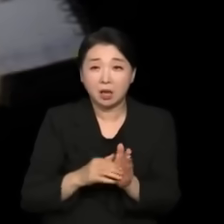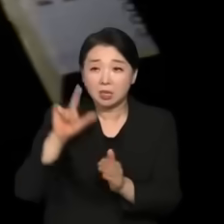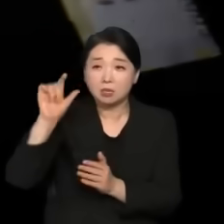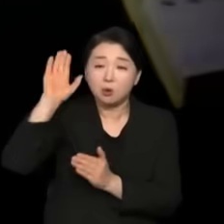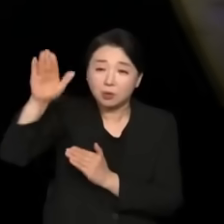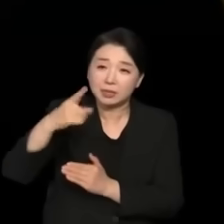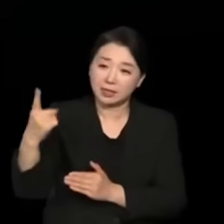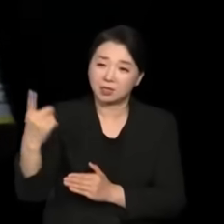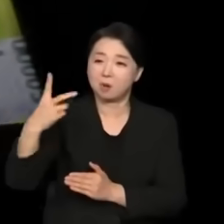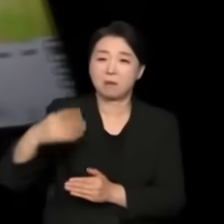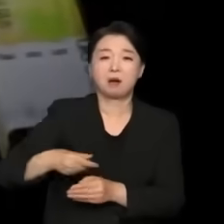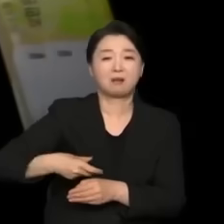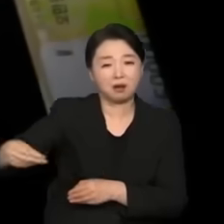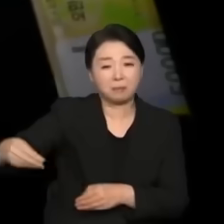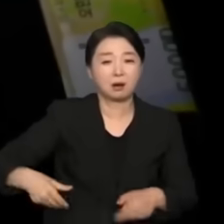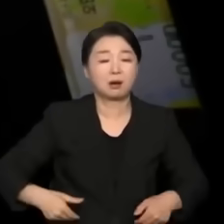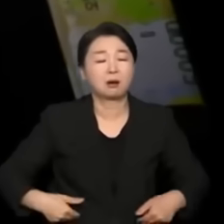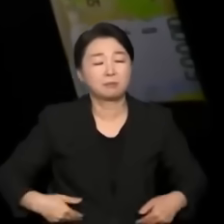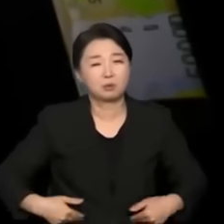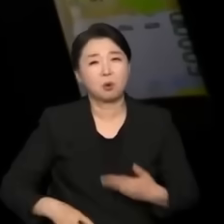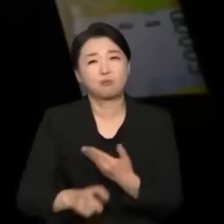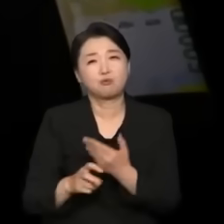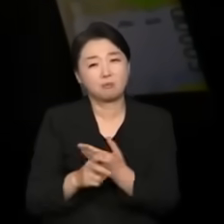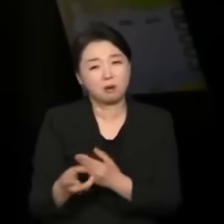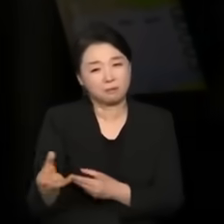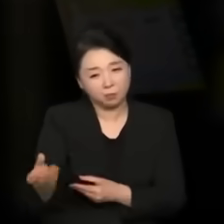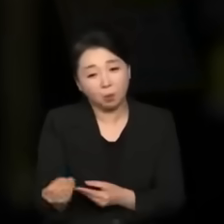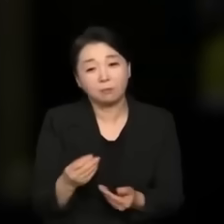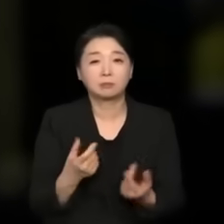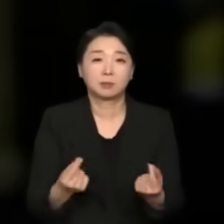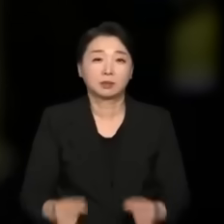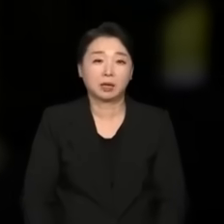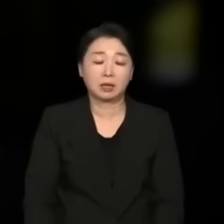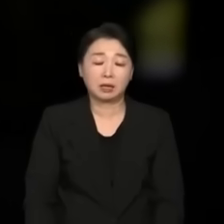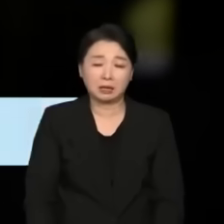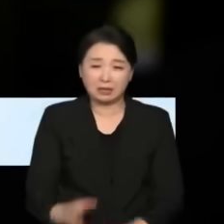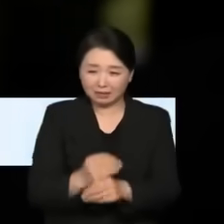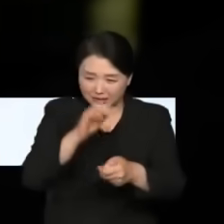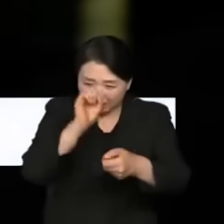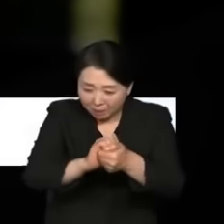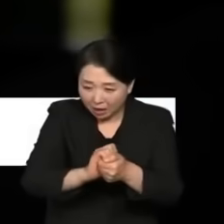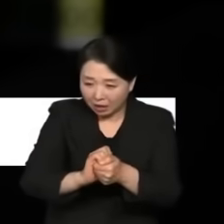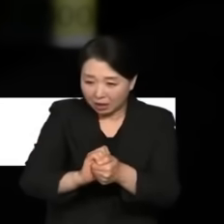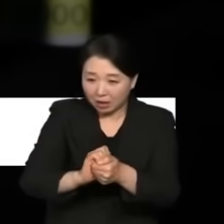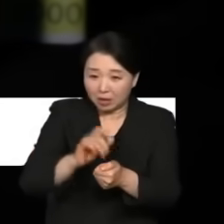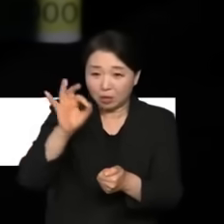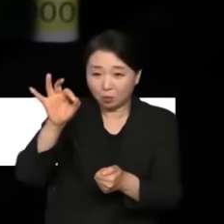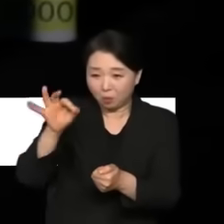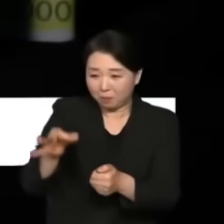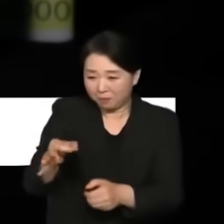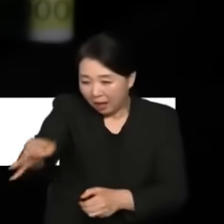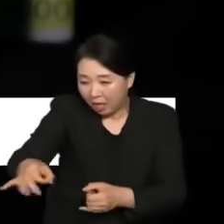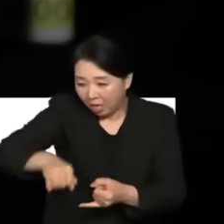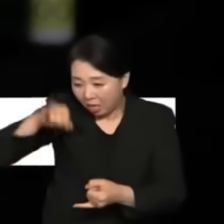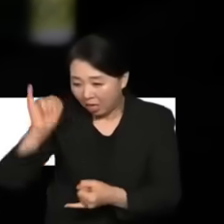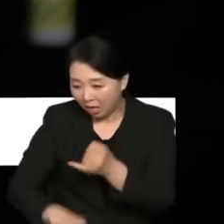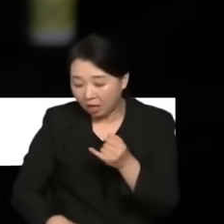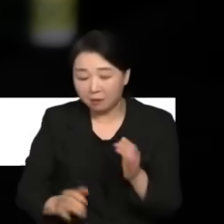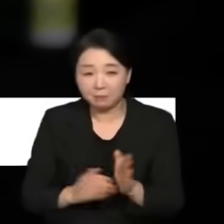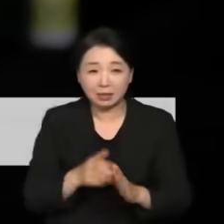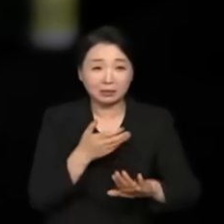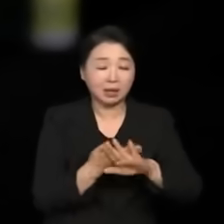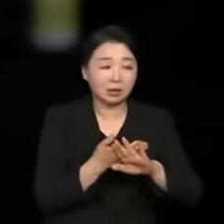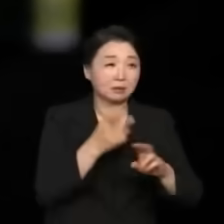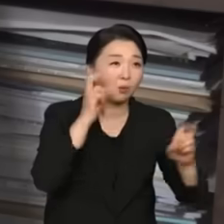갚아야 하는 전형적인 불법 사치였습니다 기한에 빚을 갚지 못한 남성에게 사채업자는 다른 사체업자를